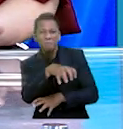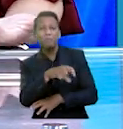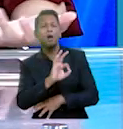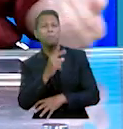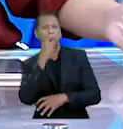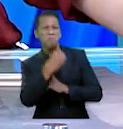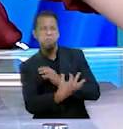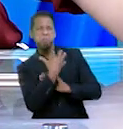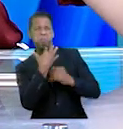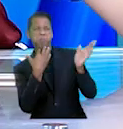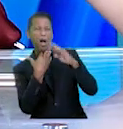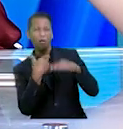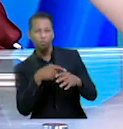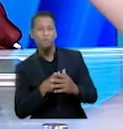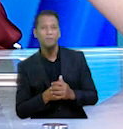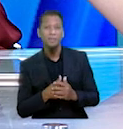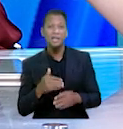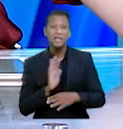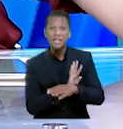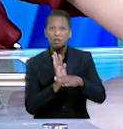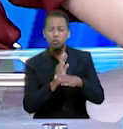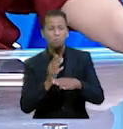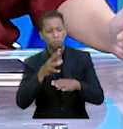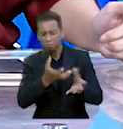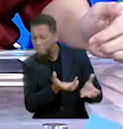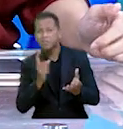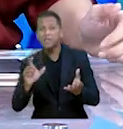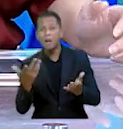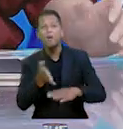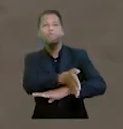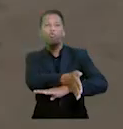terpaksa berevakuasi bangkai hiu tutul dengan cara dipotong